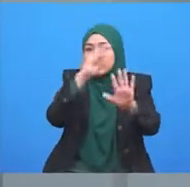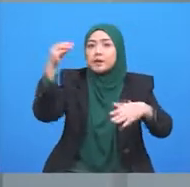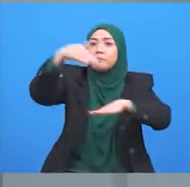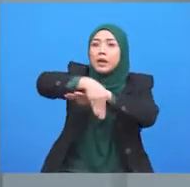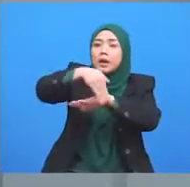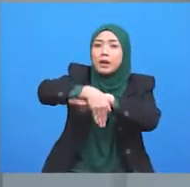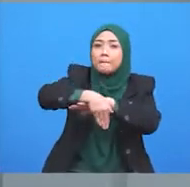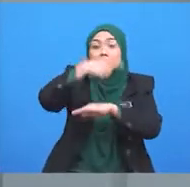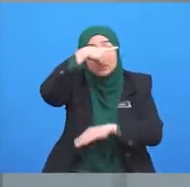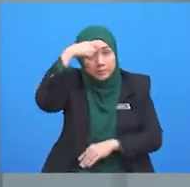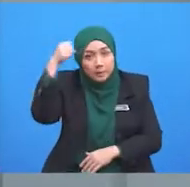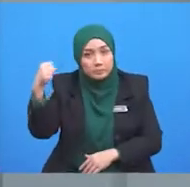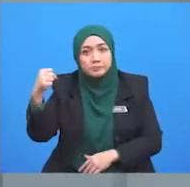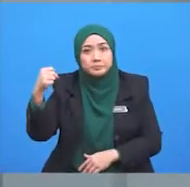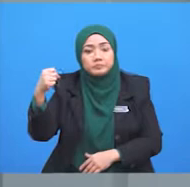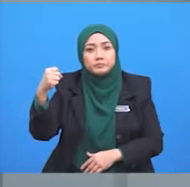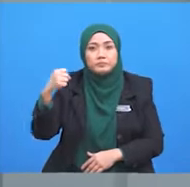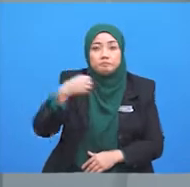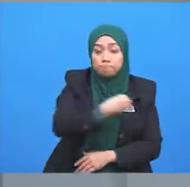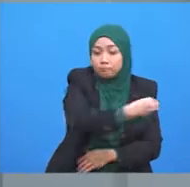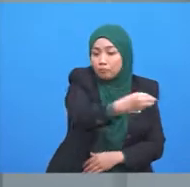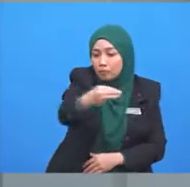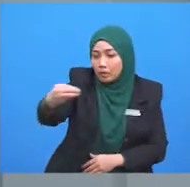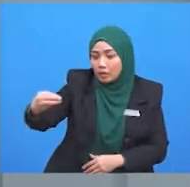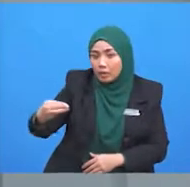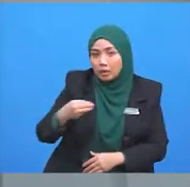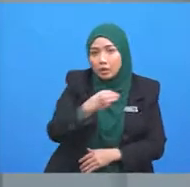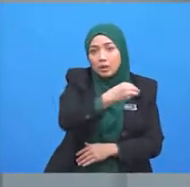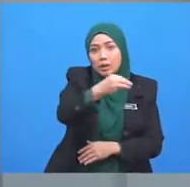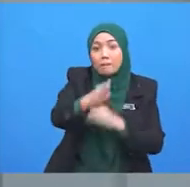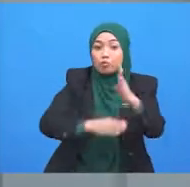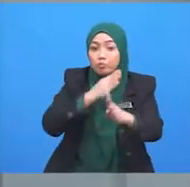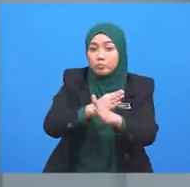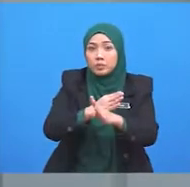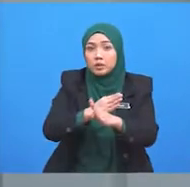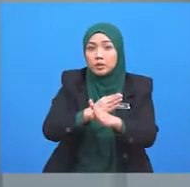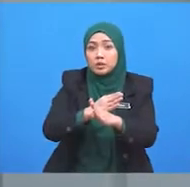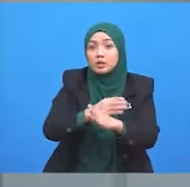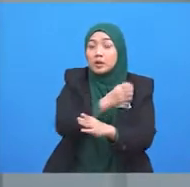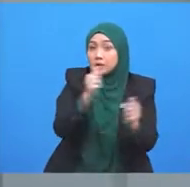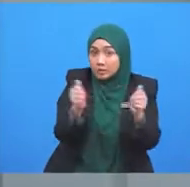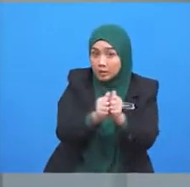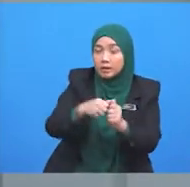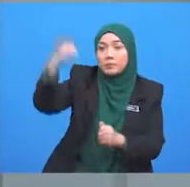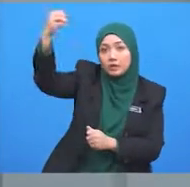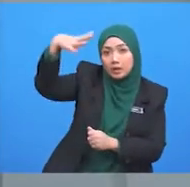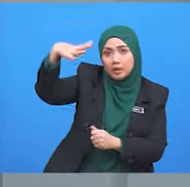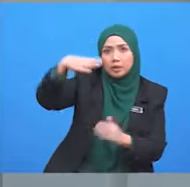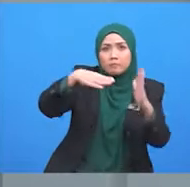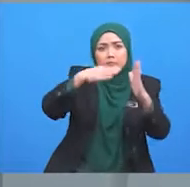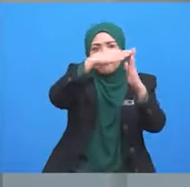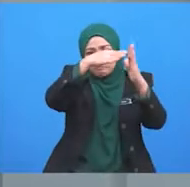selatan. Sebabnya, ialah peredaran bumi mengelilingi matahari dan putaran bumi pada paksinya yang